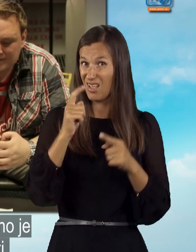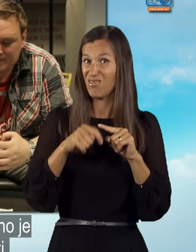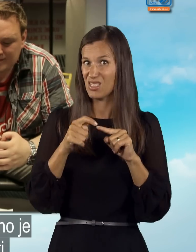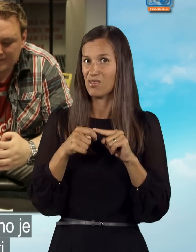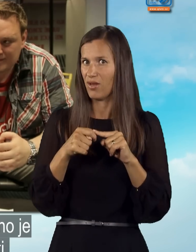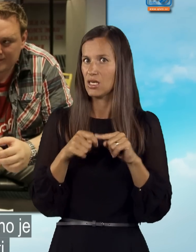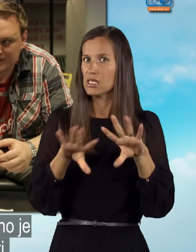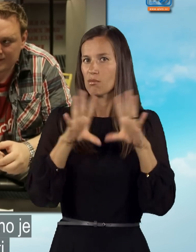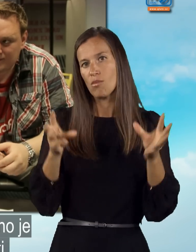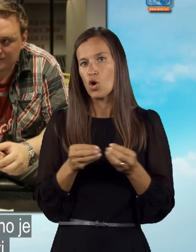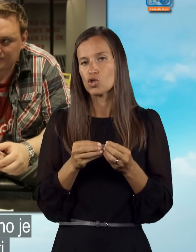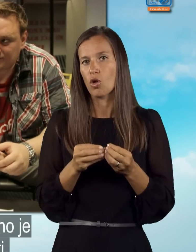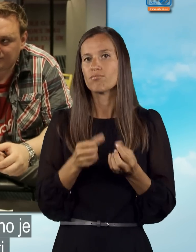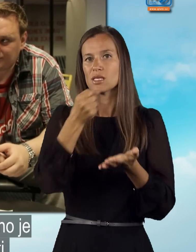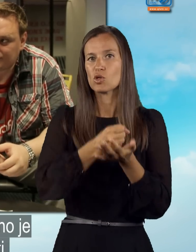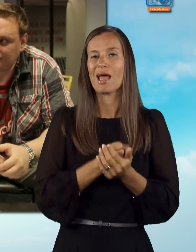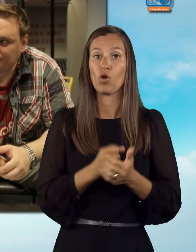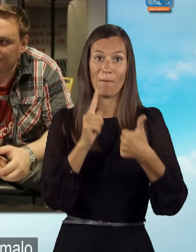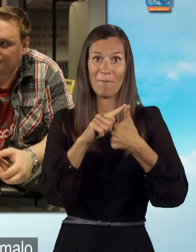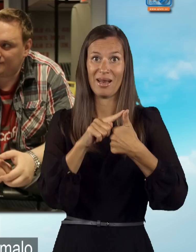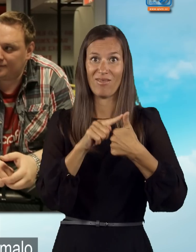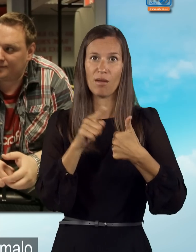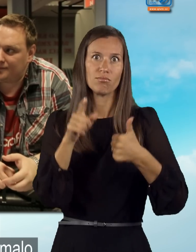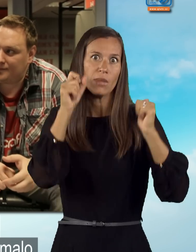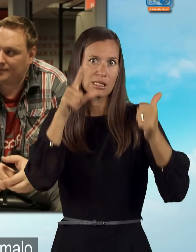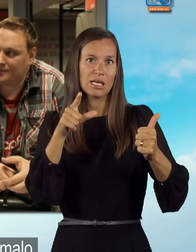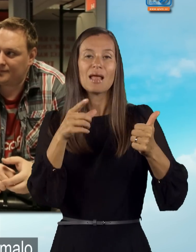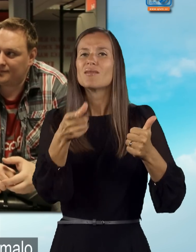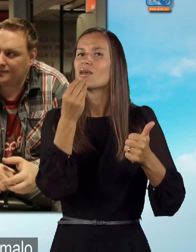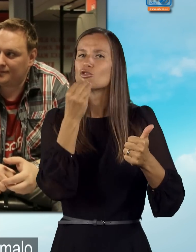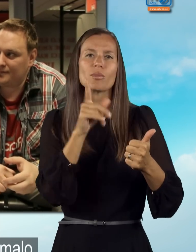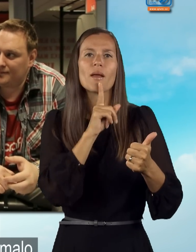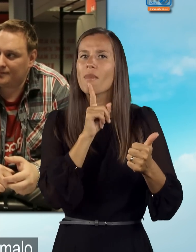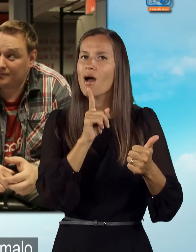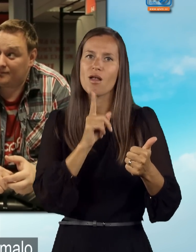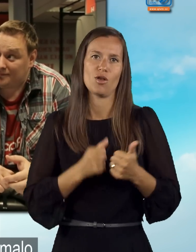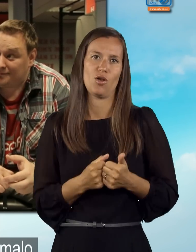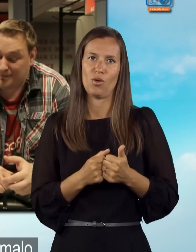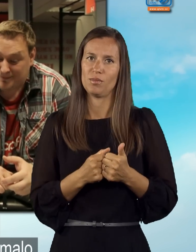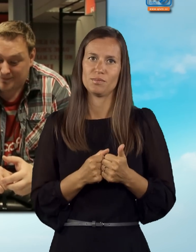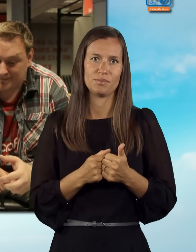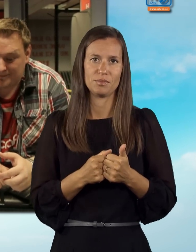dve zadevi globalno se zdaj izpostaviti. Prva, ta te presenetila, ješ premalo.